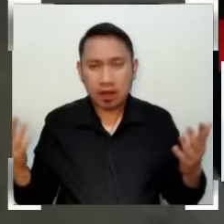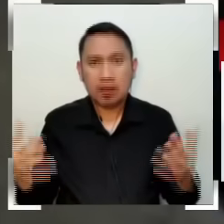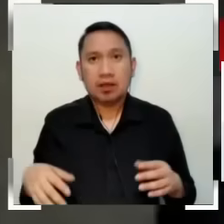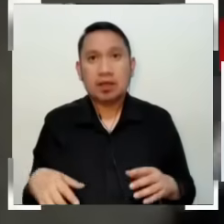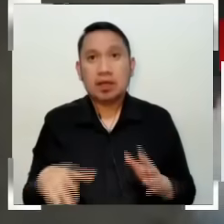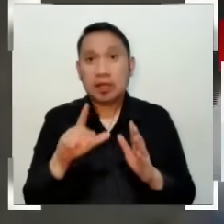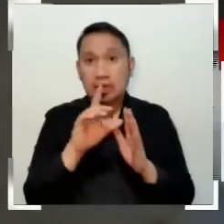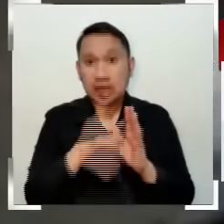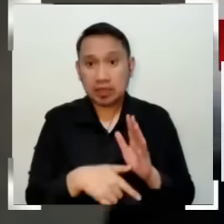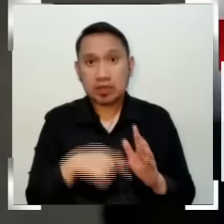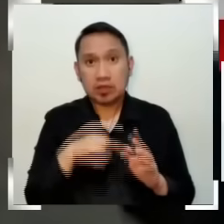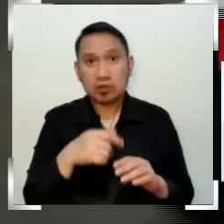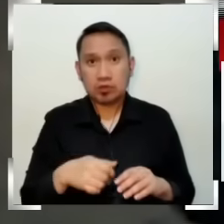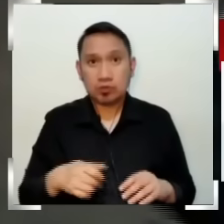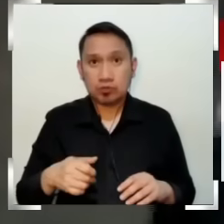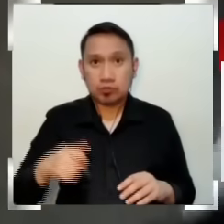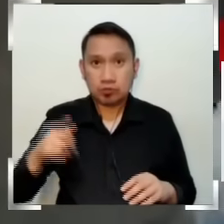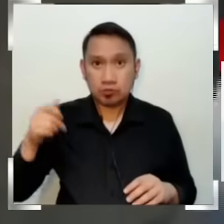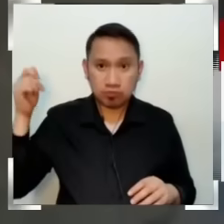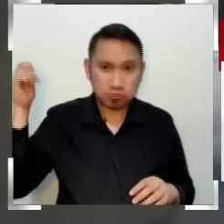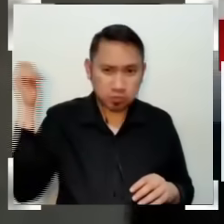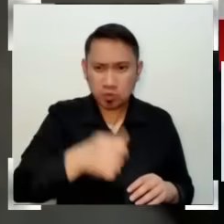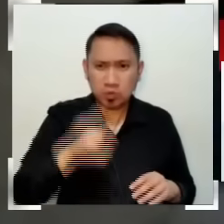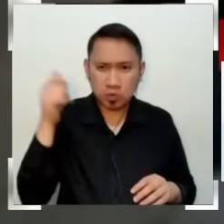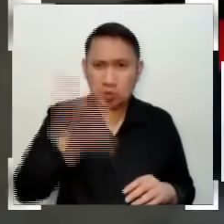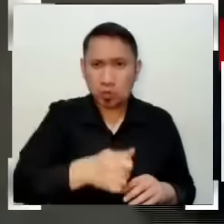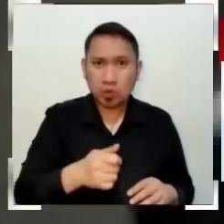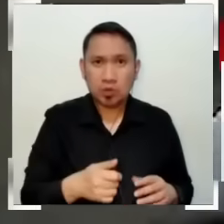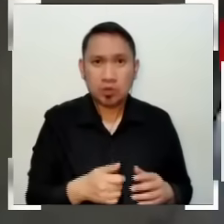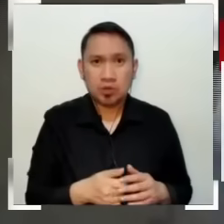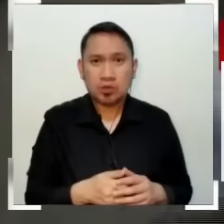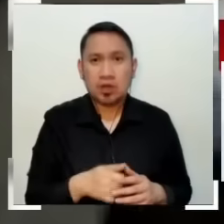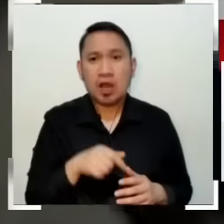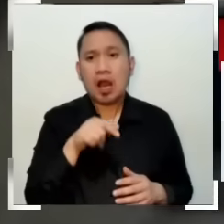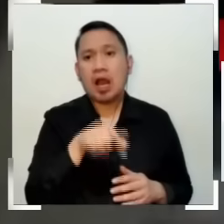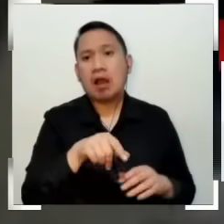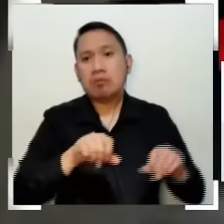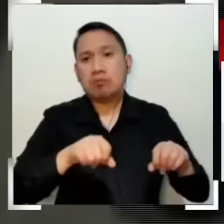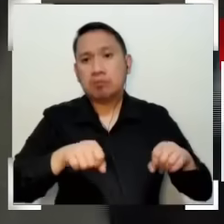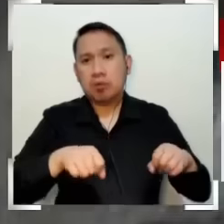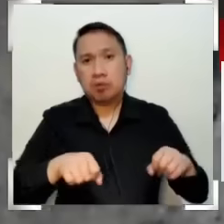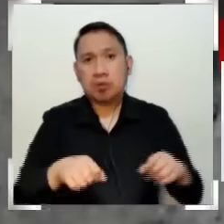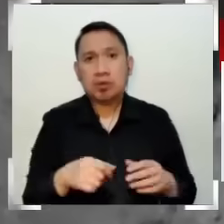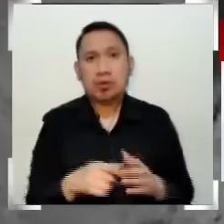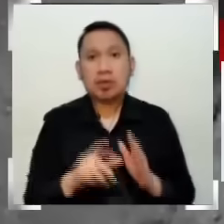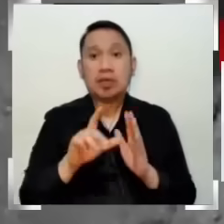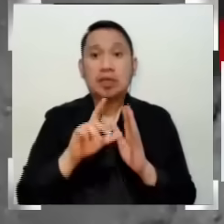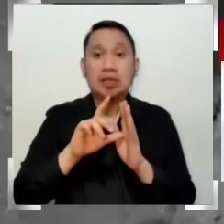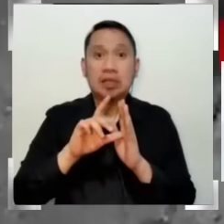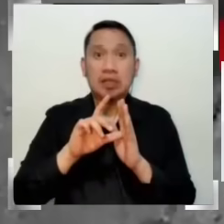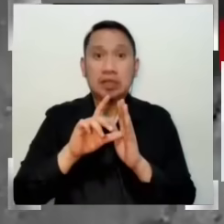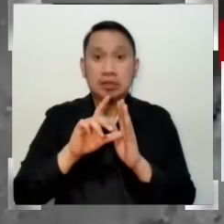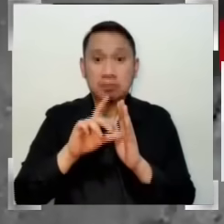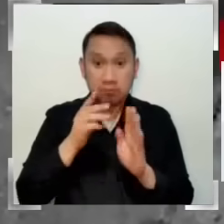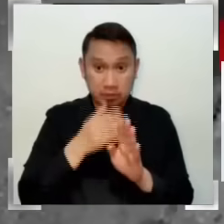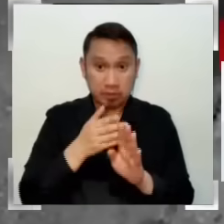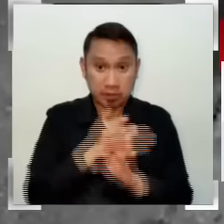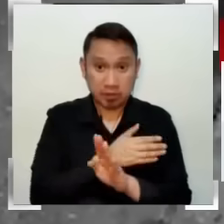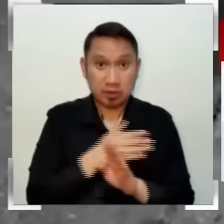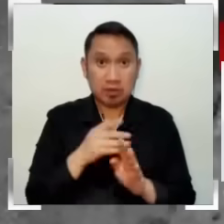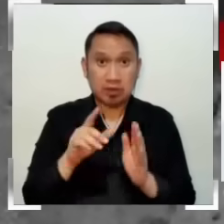na hindi nahagip sa CCTV. Motorsiklo raw niya iyon. Ilang saglit bago yan. Hayop